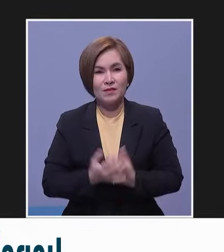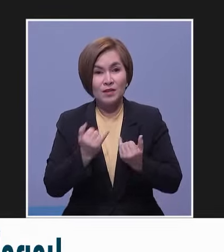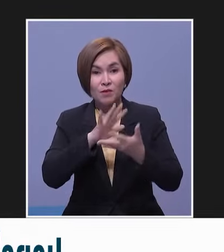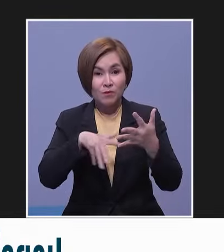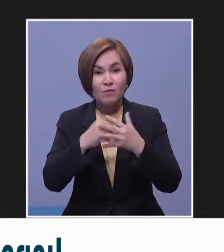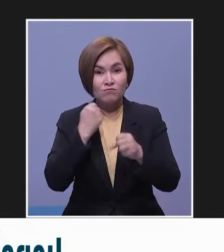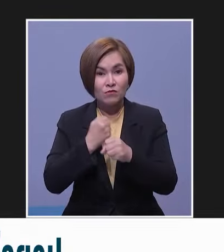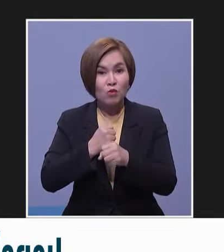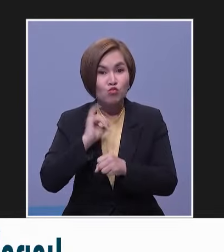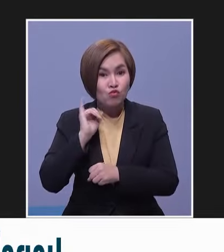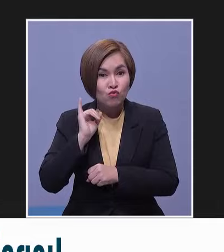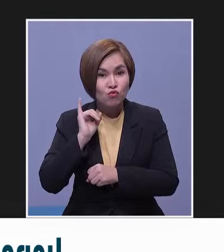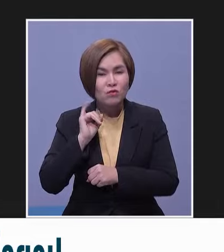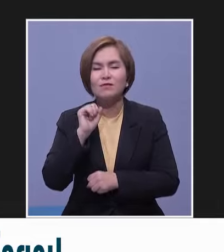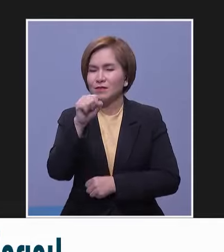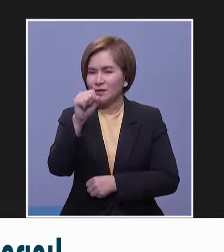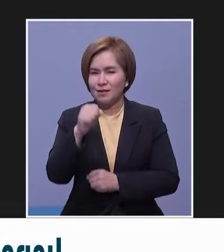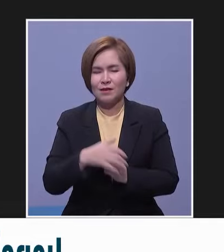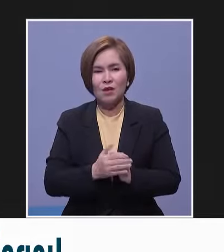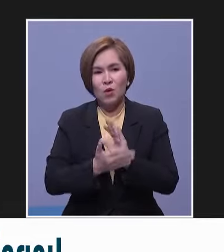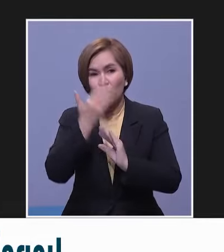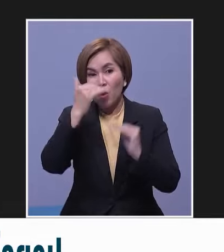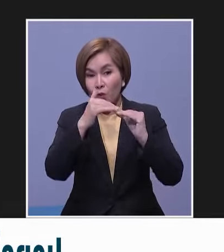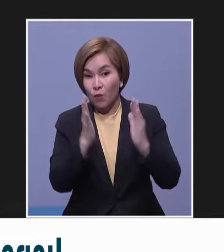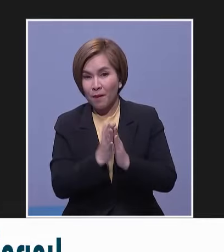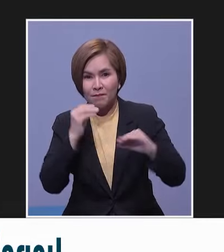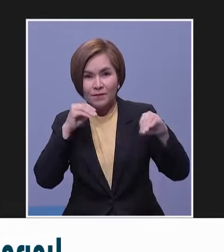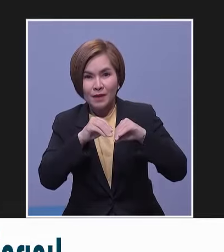นอยู ่ครับครับ แต่ไม่บวชที่วัดบางคาน